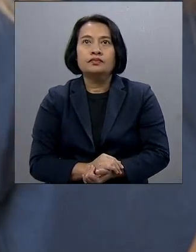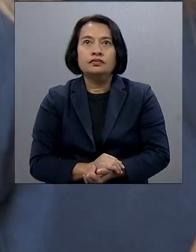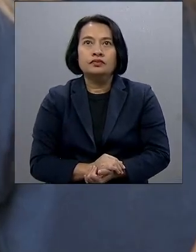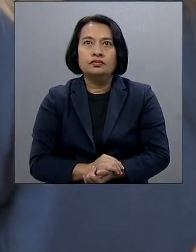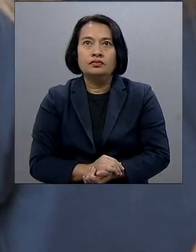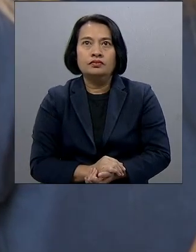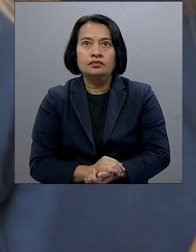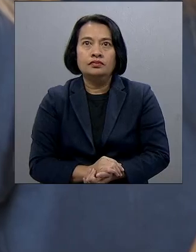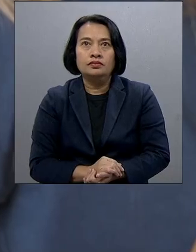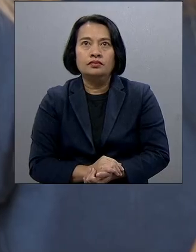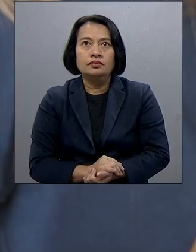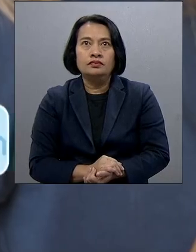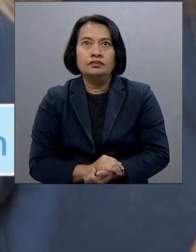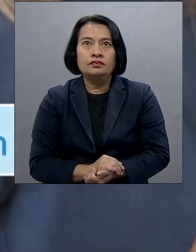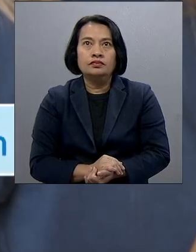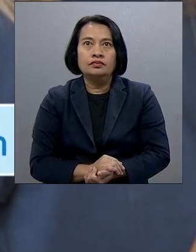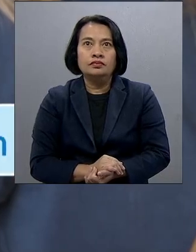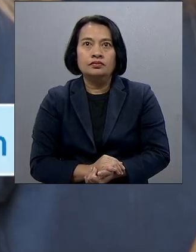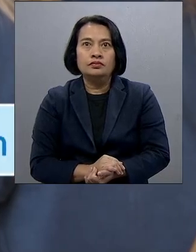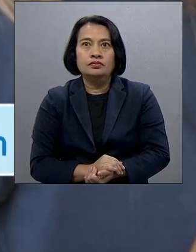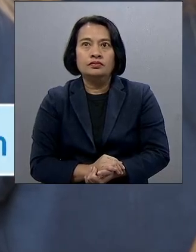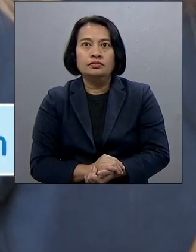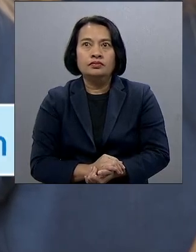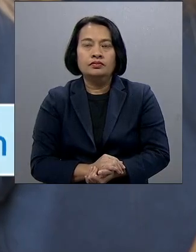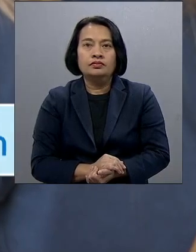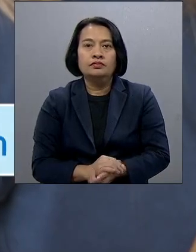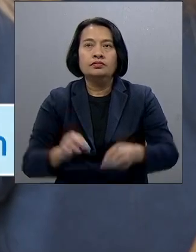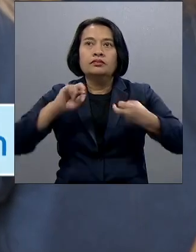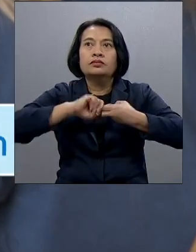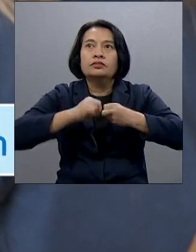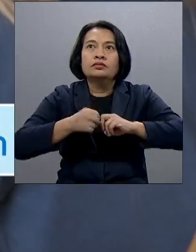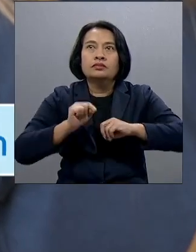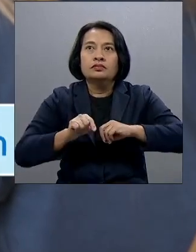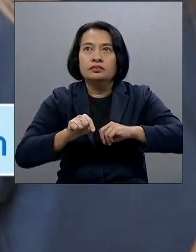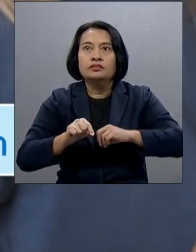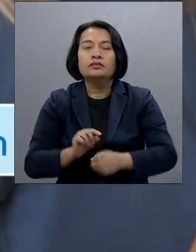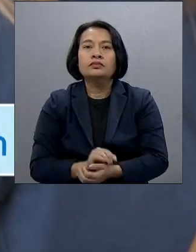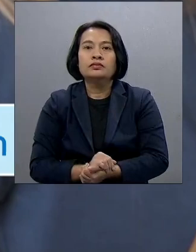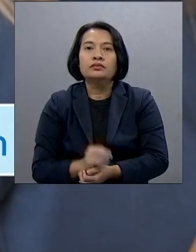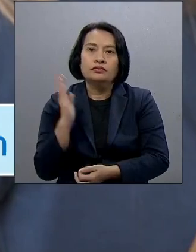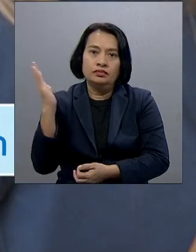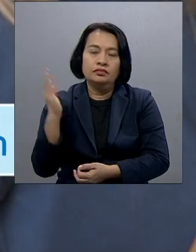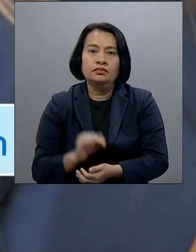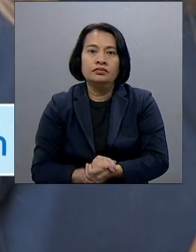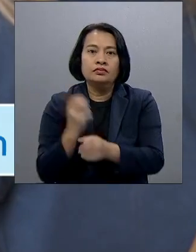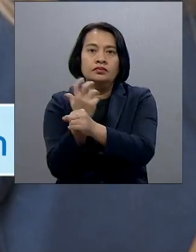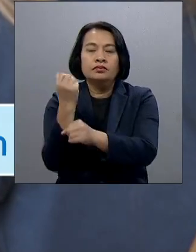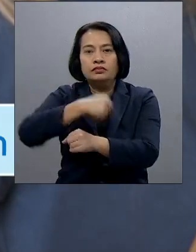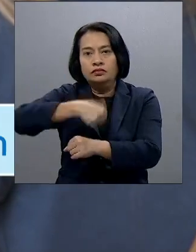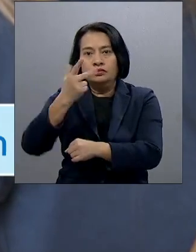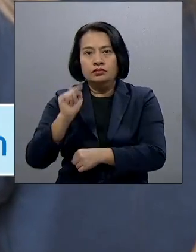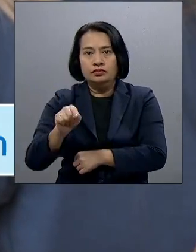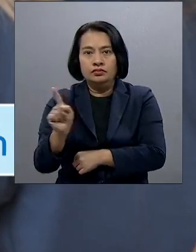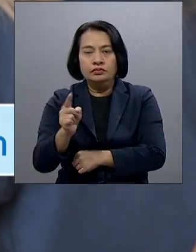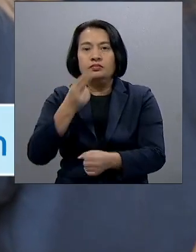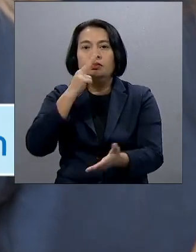คุณผู้ชมคะเป็นเรื่องของความเดือดร้อนอาจจะว่าอย่างนั้นก็ได้นะคะทีมข่าวไทย PBS ลงพื้นที่ตามจดหมาย